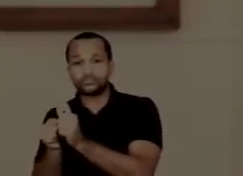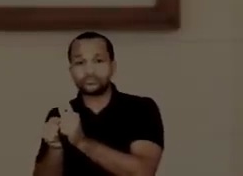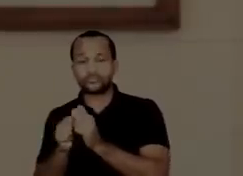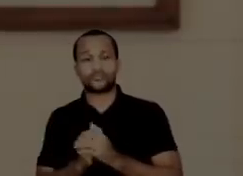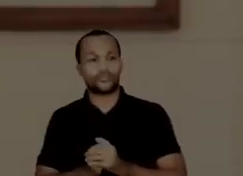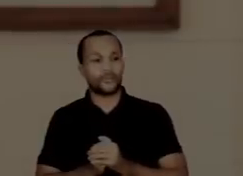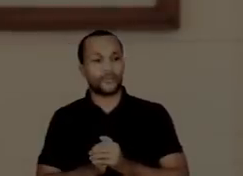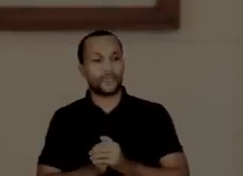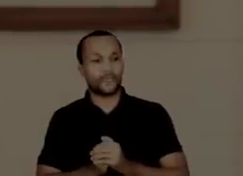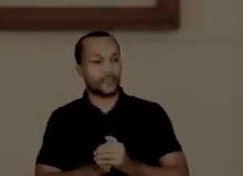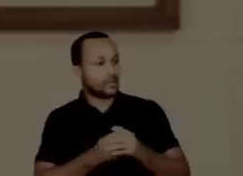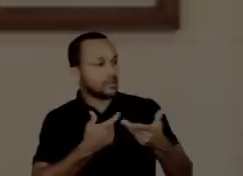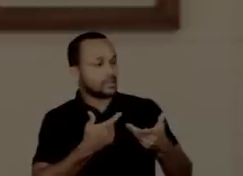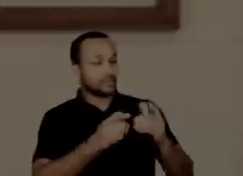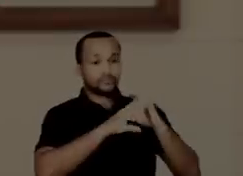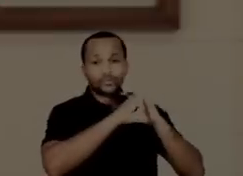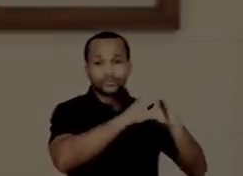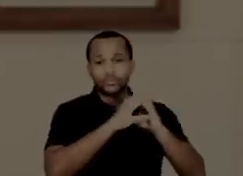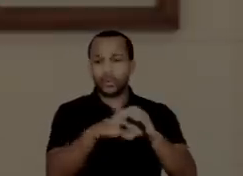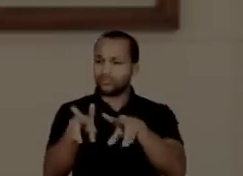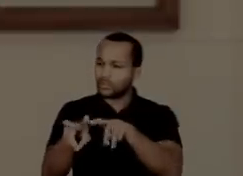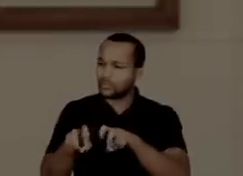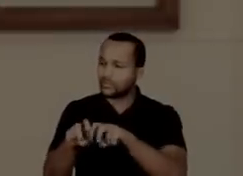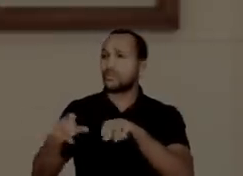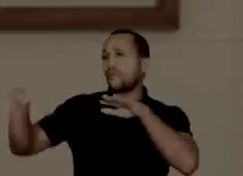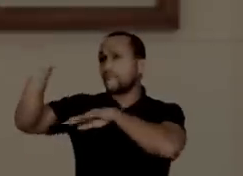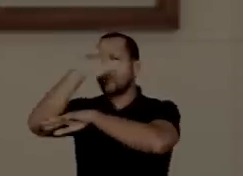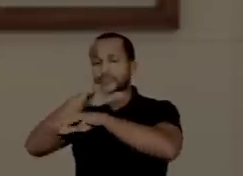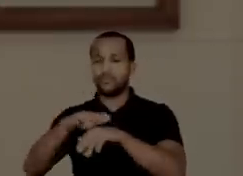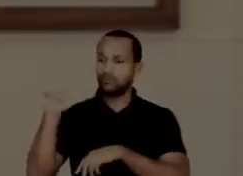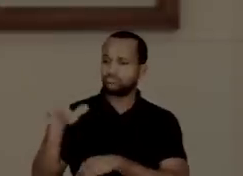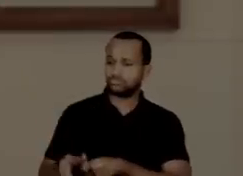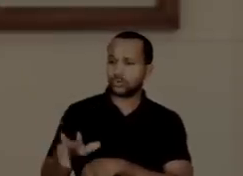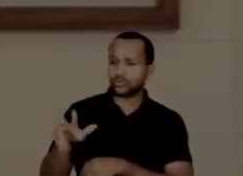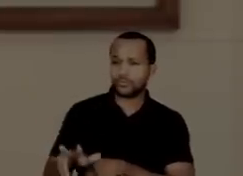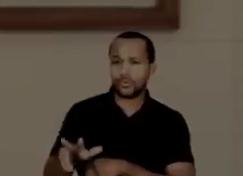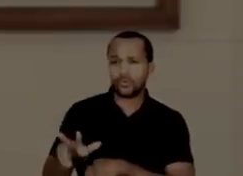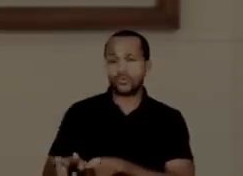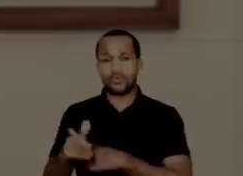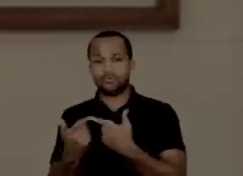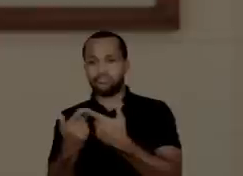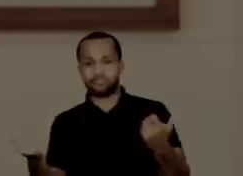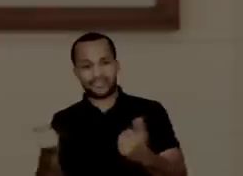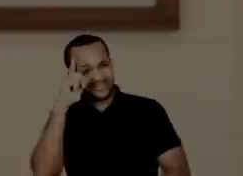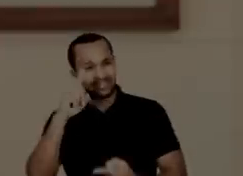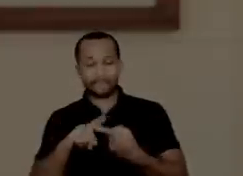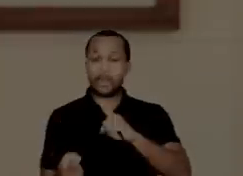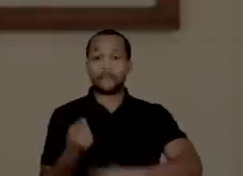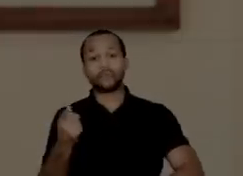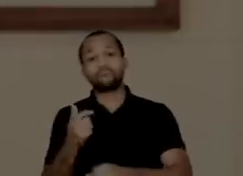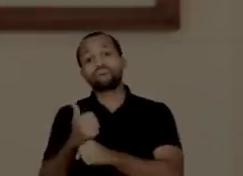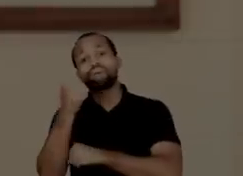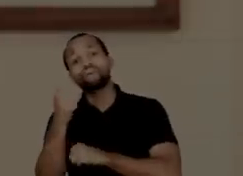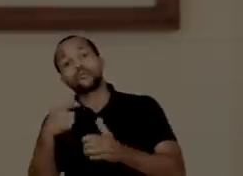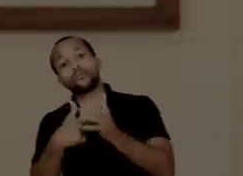devons nous rassembler pour faire triompher l'intérêt général. Les infrastructures, les transports, l'agriculture, l'environnement,